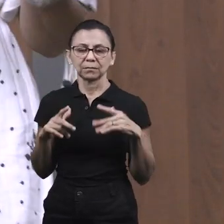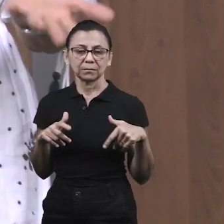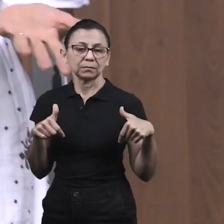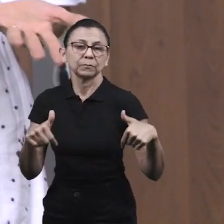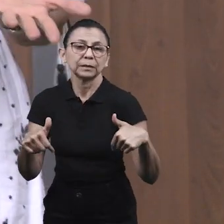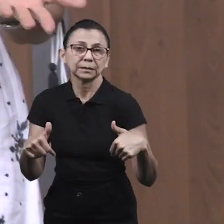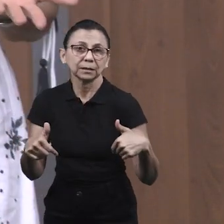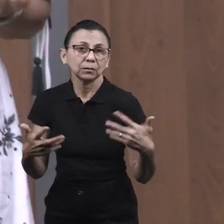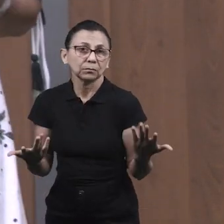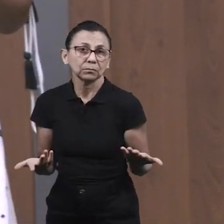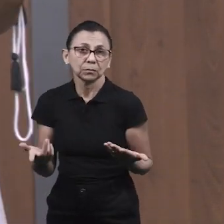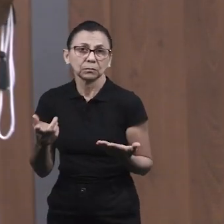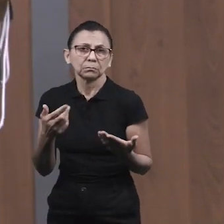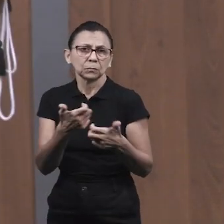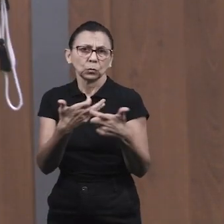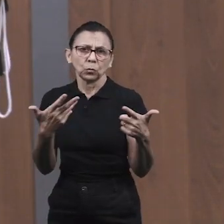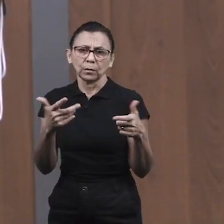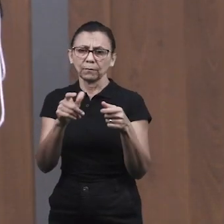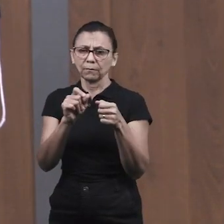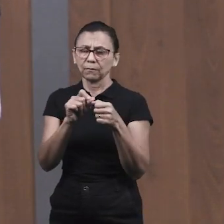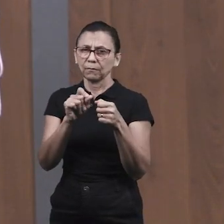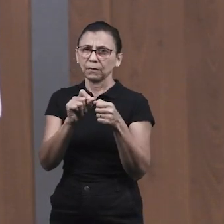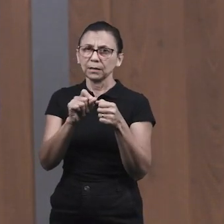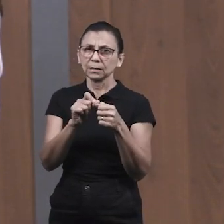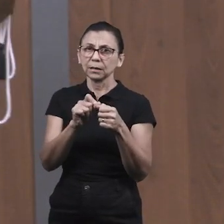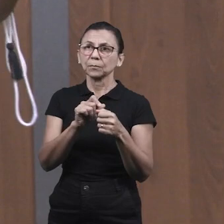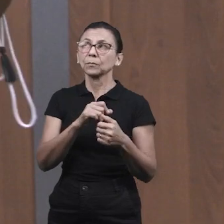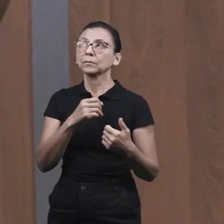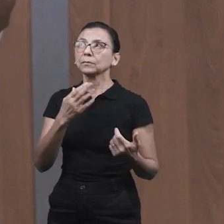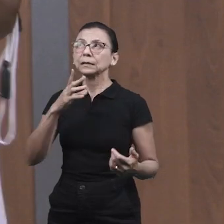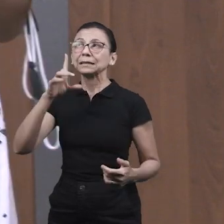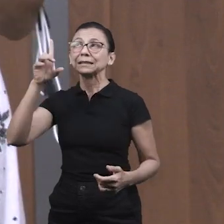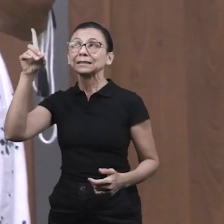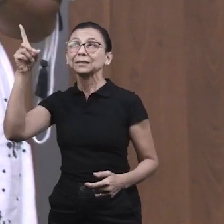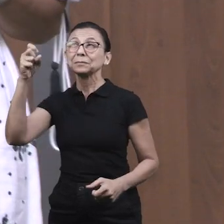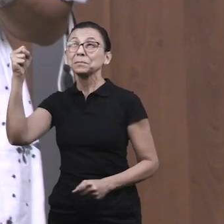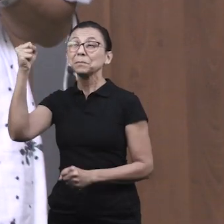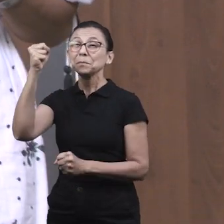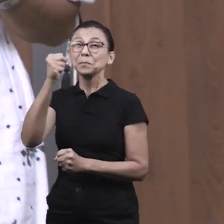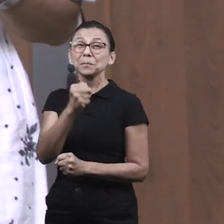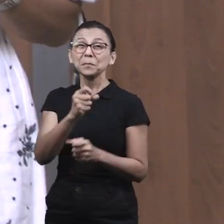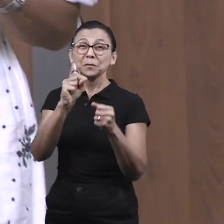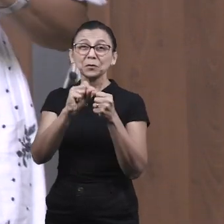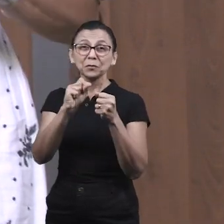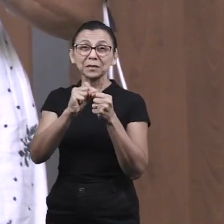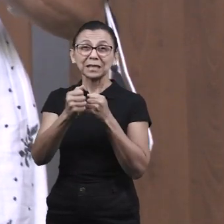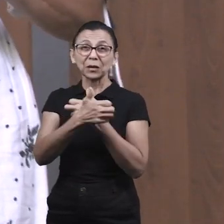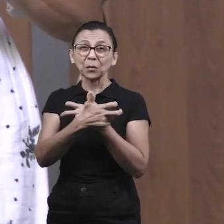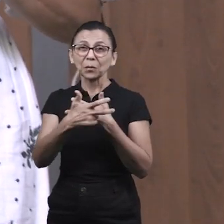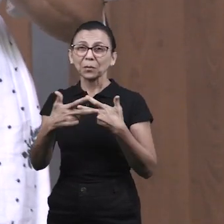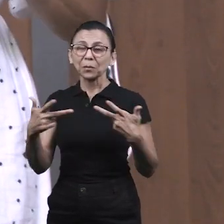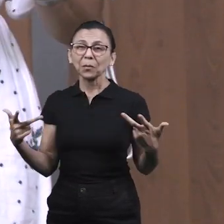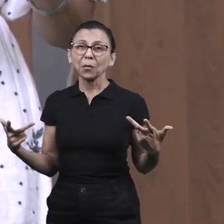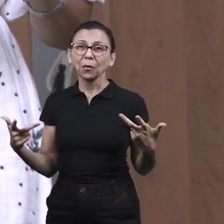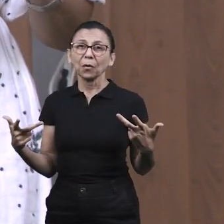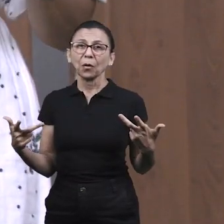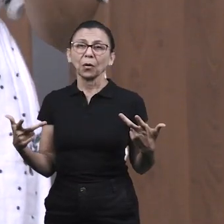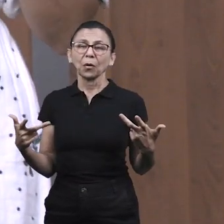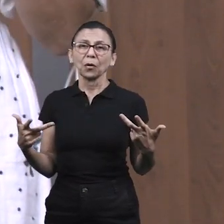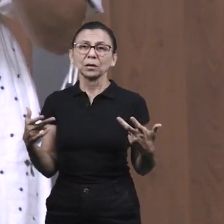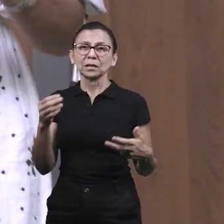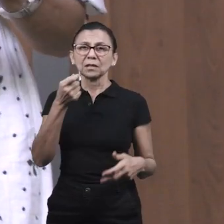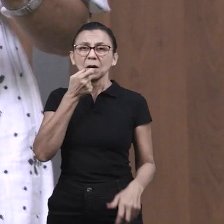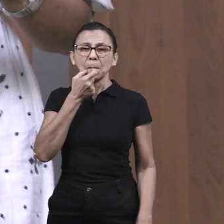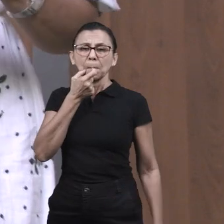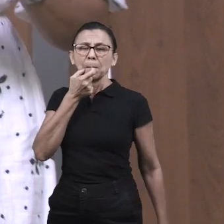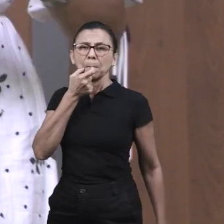L'action, c'est ce que nous faisons. Dieu, il a le pouvoir de faire les choses sans avoir besoin de